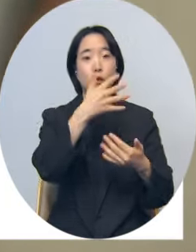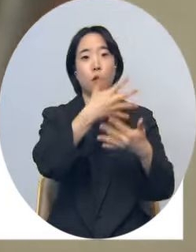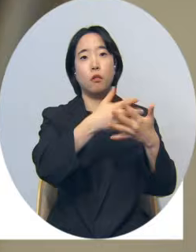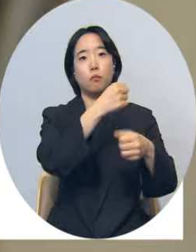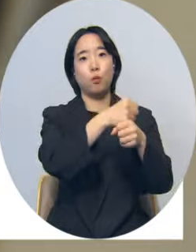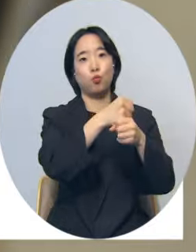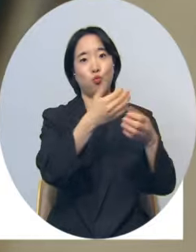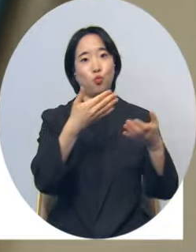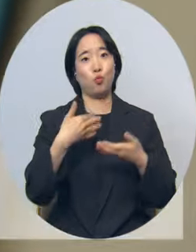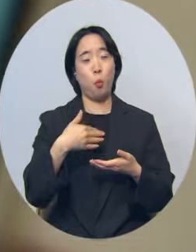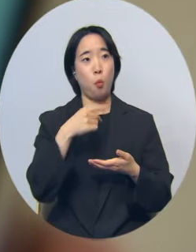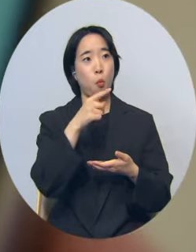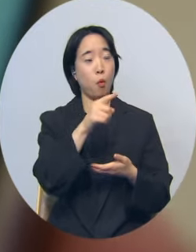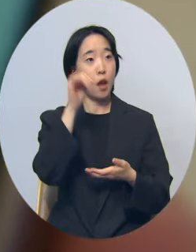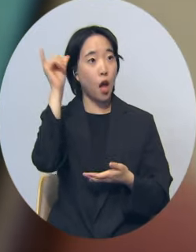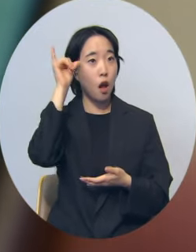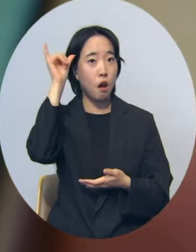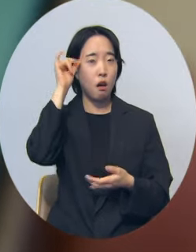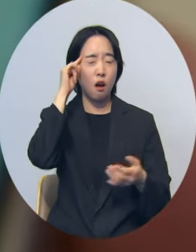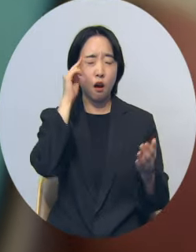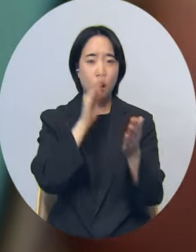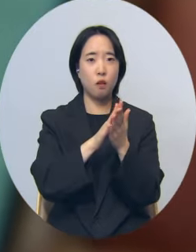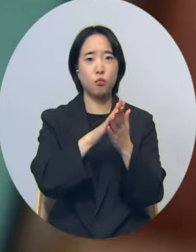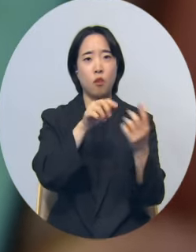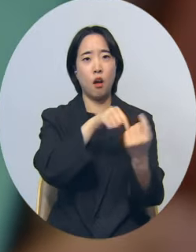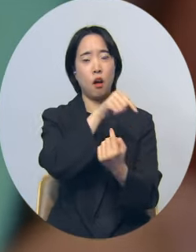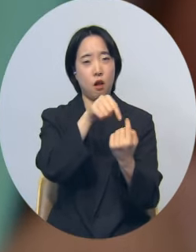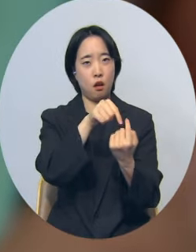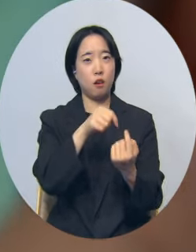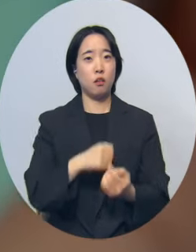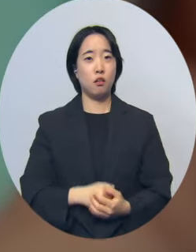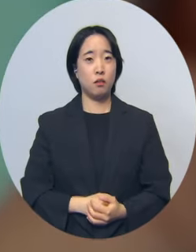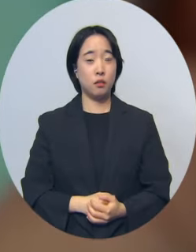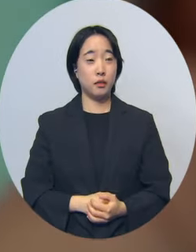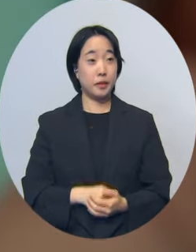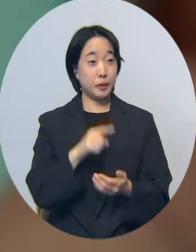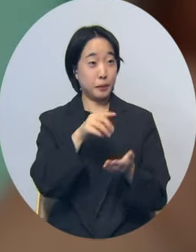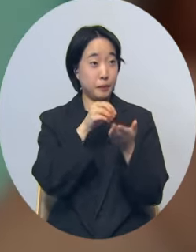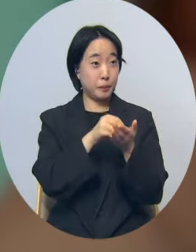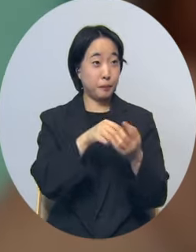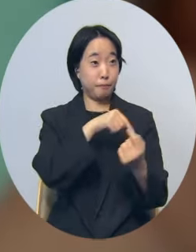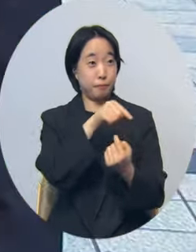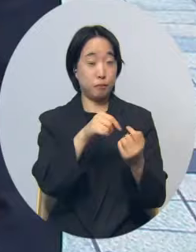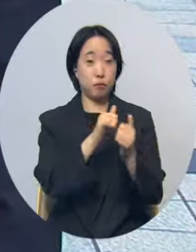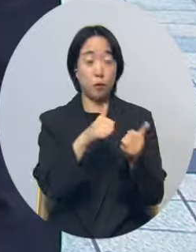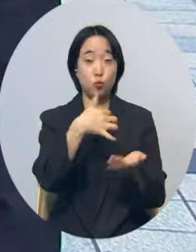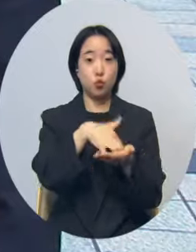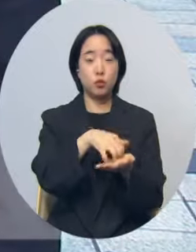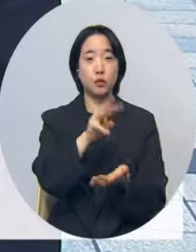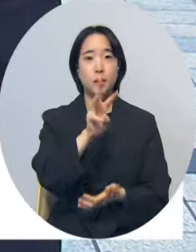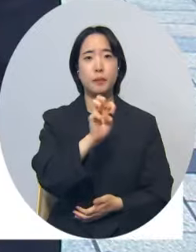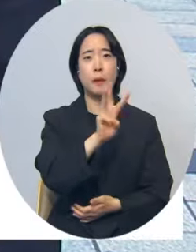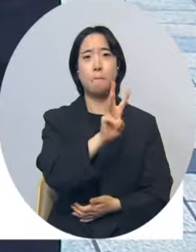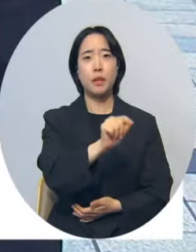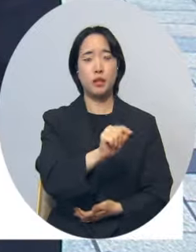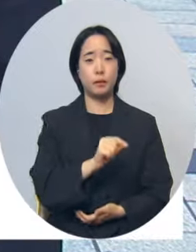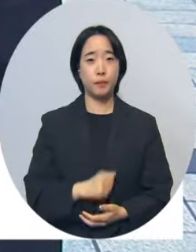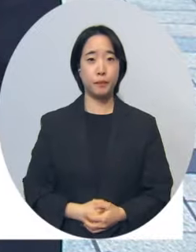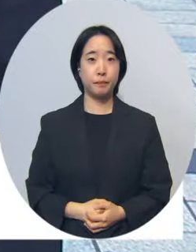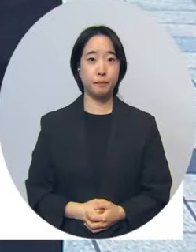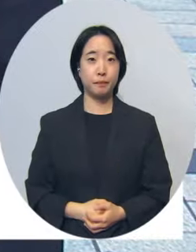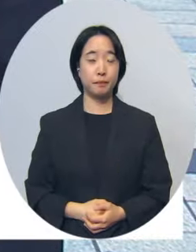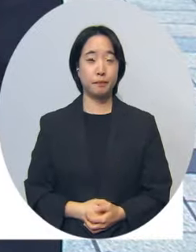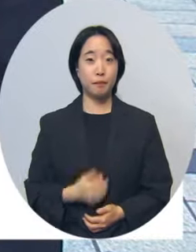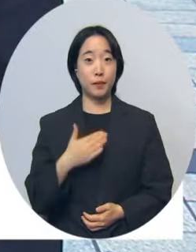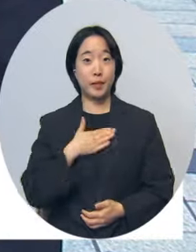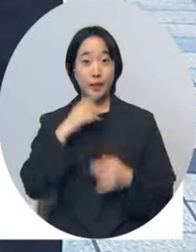합성물을 제작해주는 봇도 운영되고 있는데 참가자가 33만 명에 달합니다. 자기 사진을 올리고 일상을